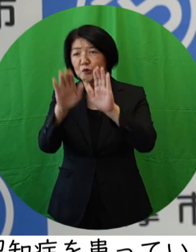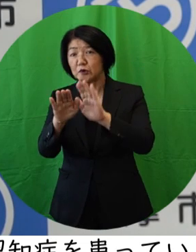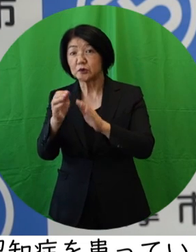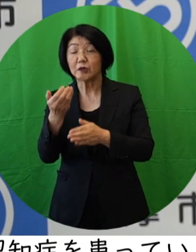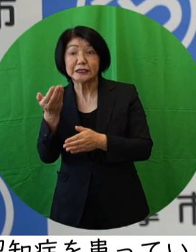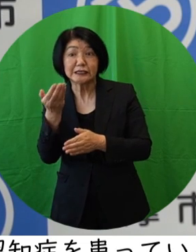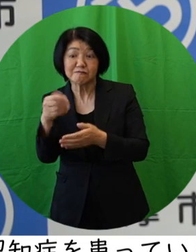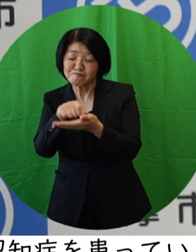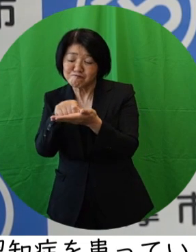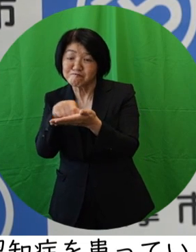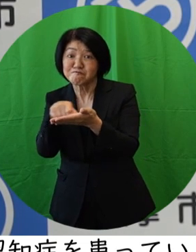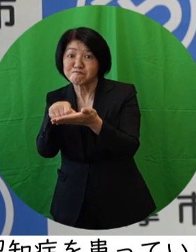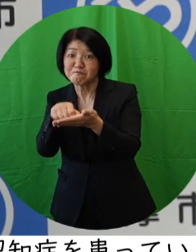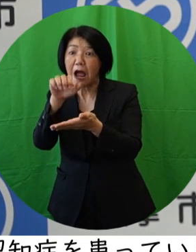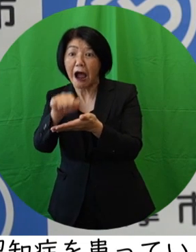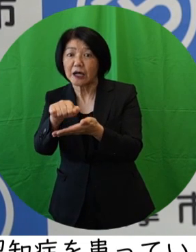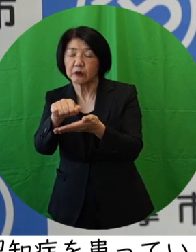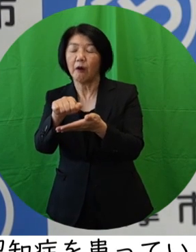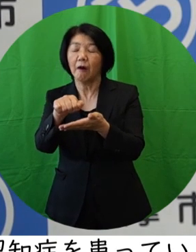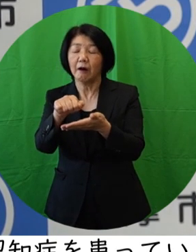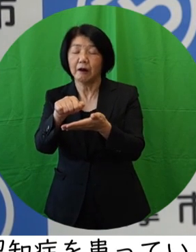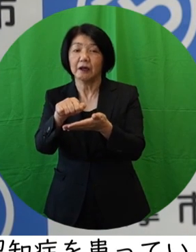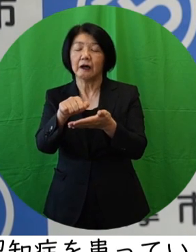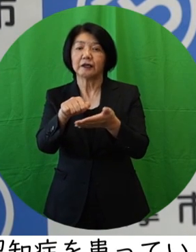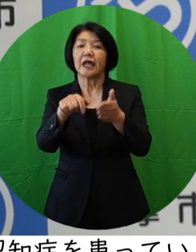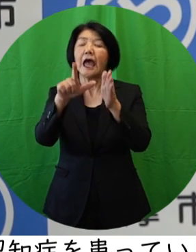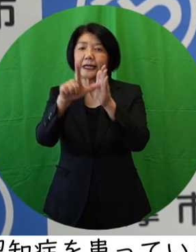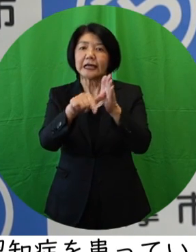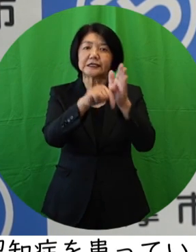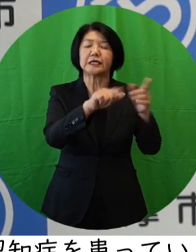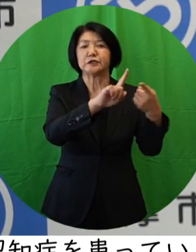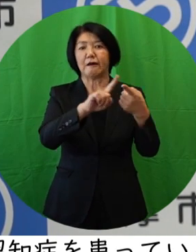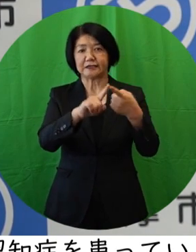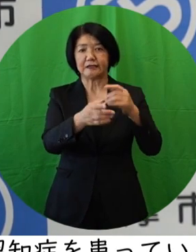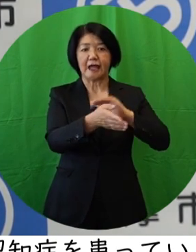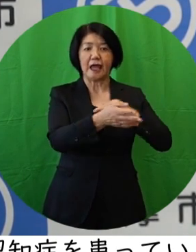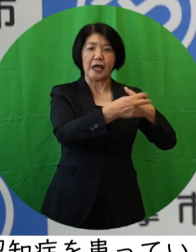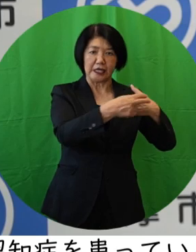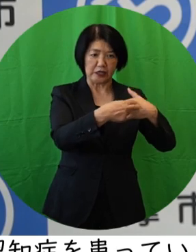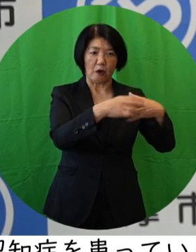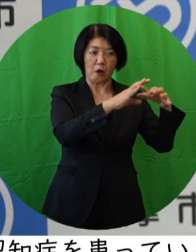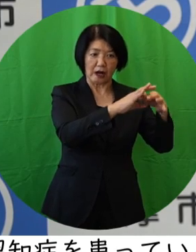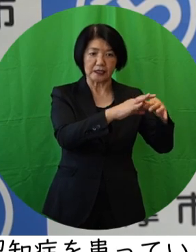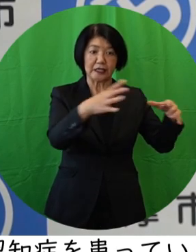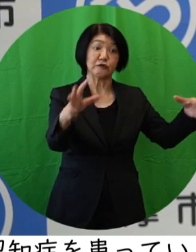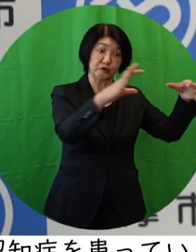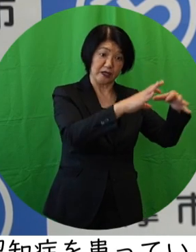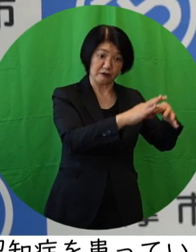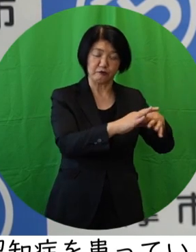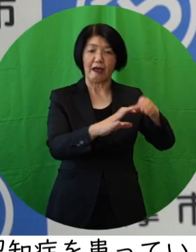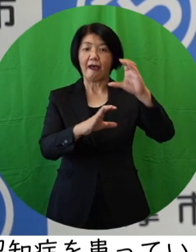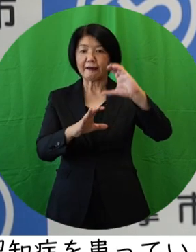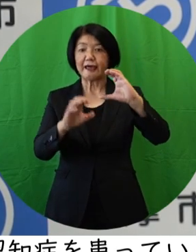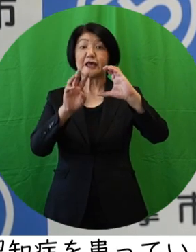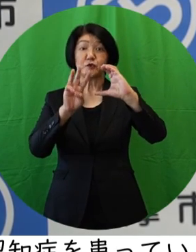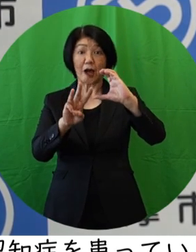聞き把握場合によって医療従事者ケースワーカーなど必要な